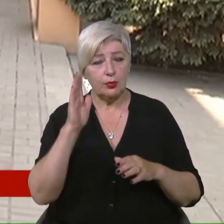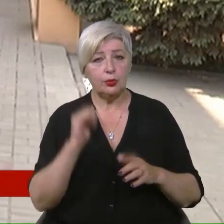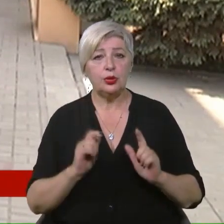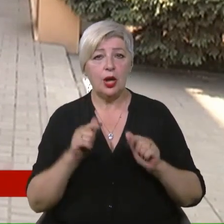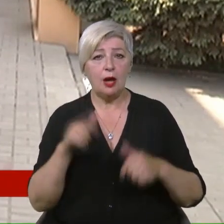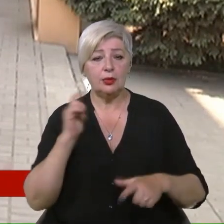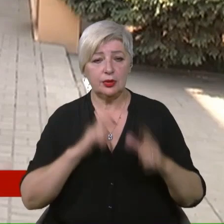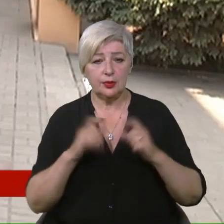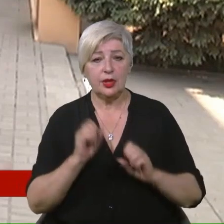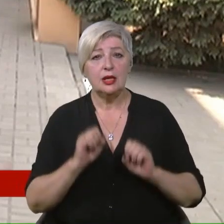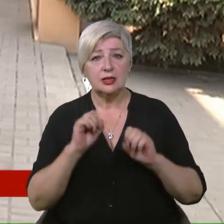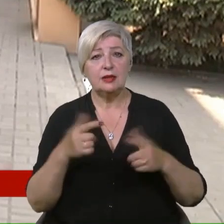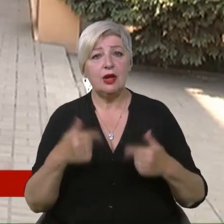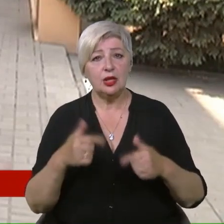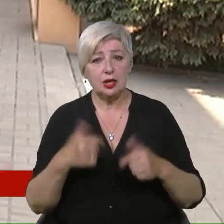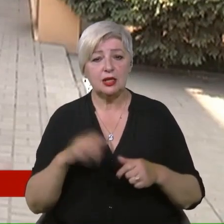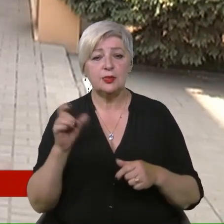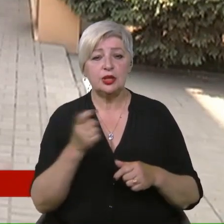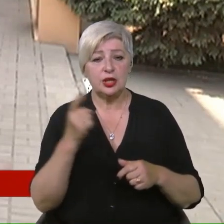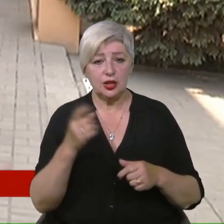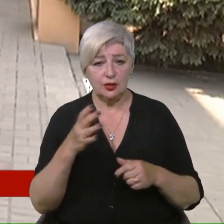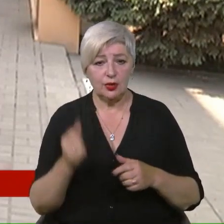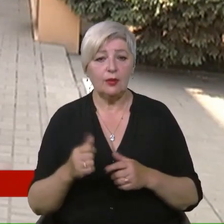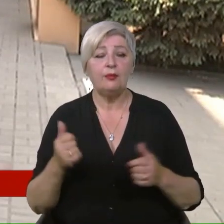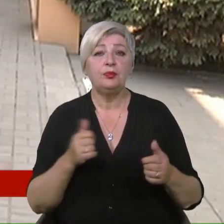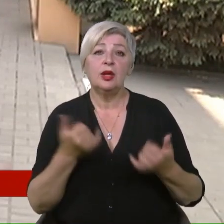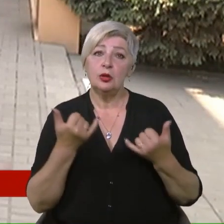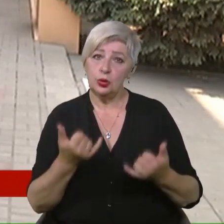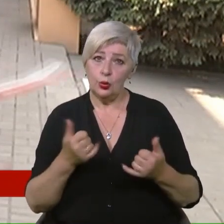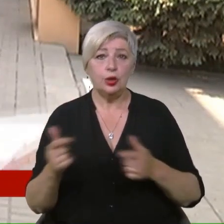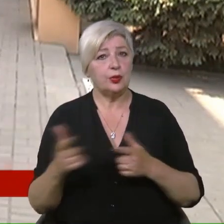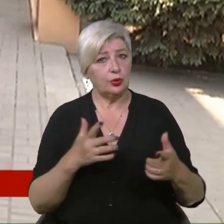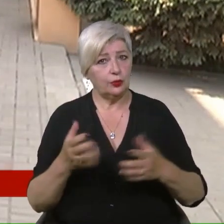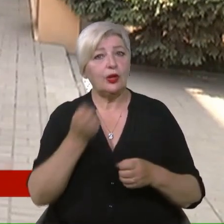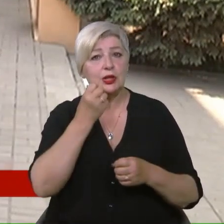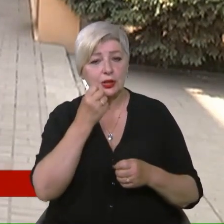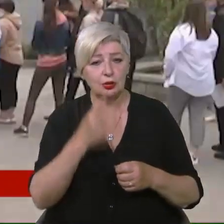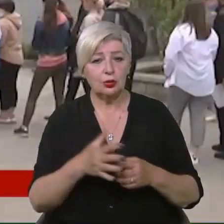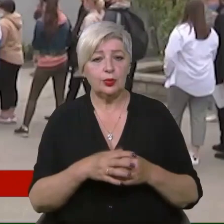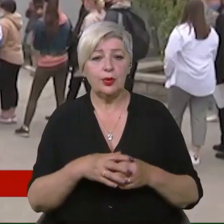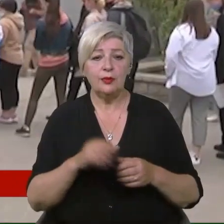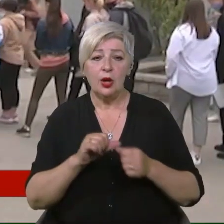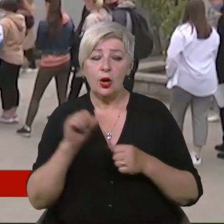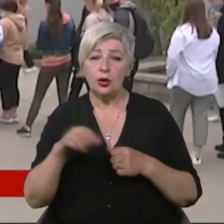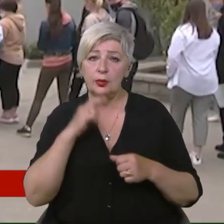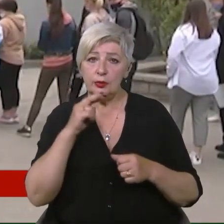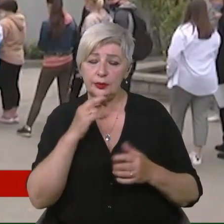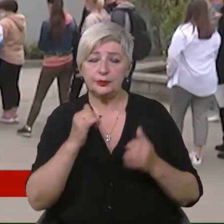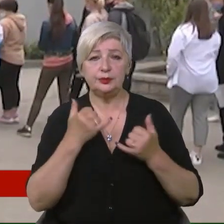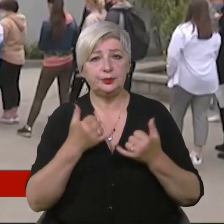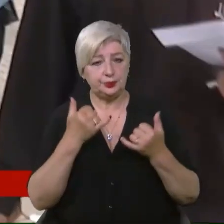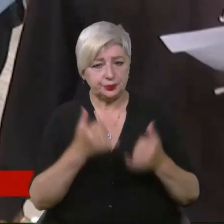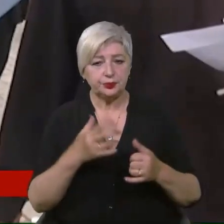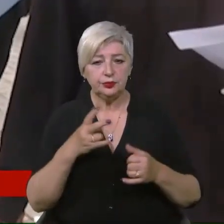хімії. Відзначу, що до першого дня ЗНО у школі підготувалися добре. Зокрема, окрему увагу звернули на карантинні обмеження, які